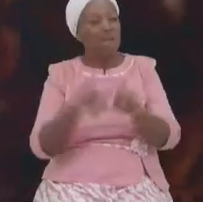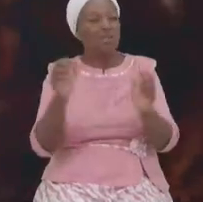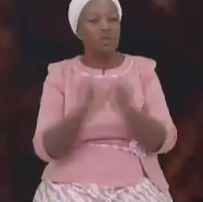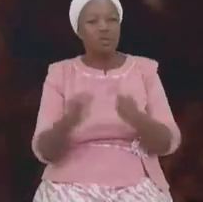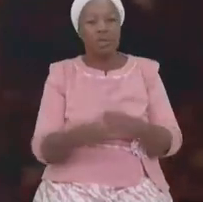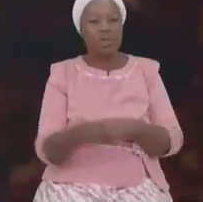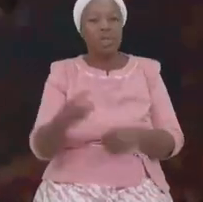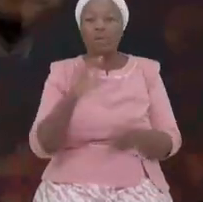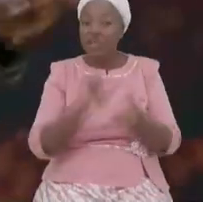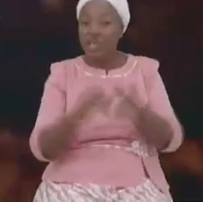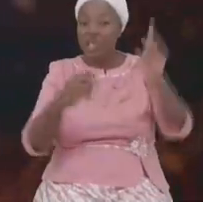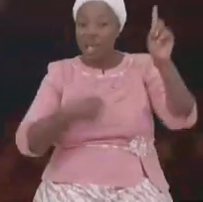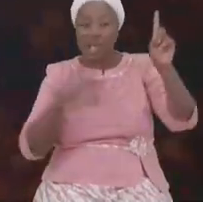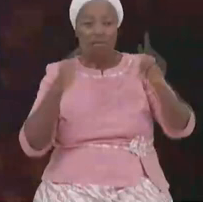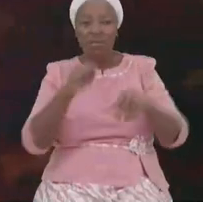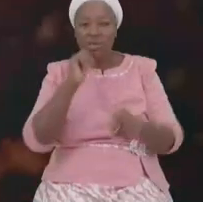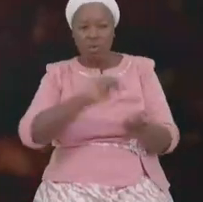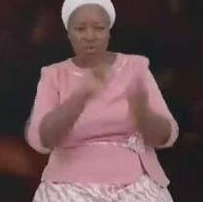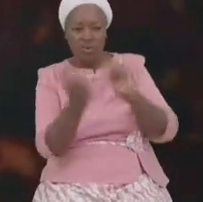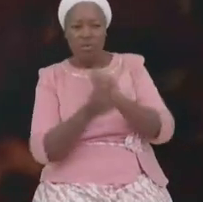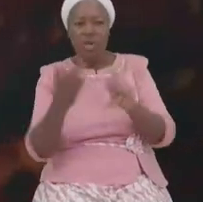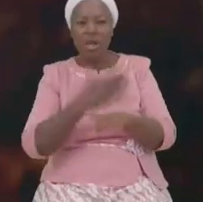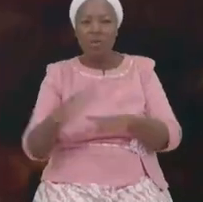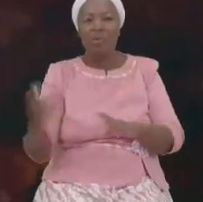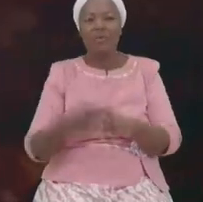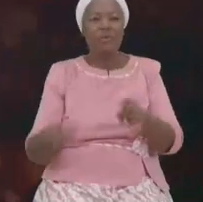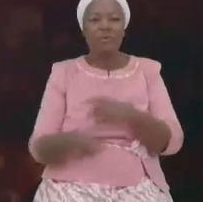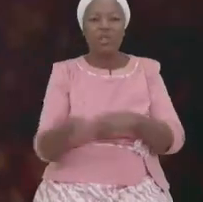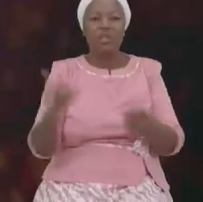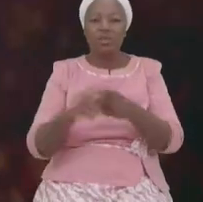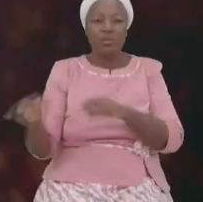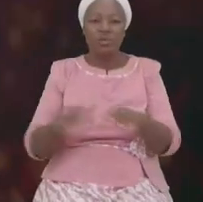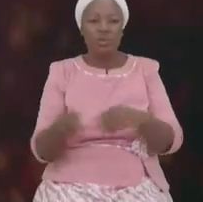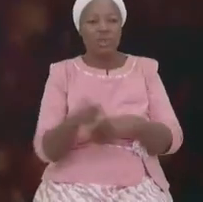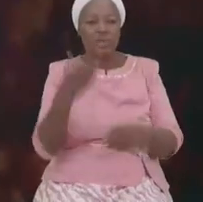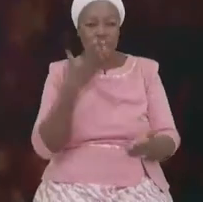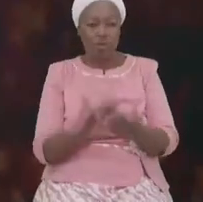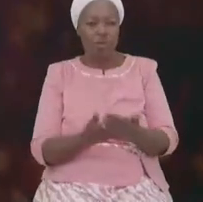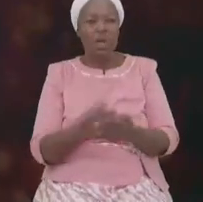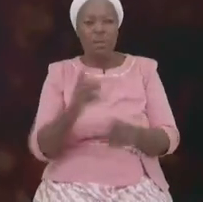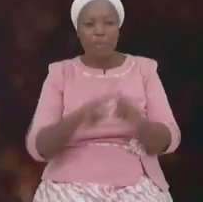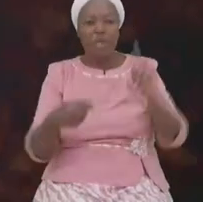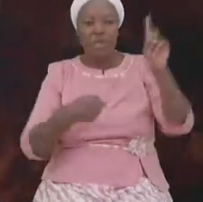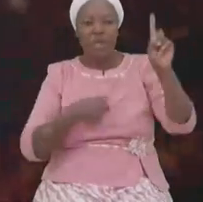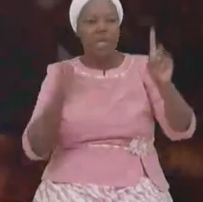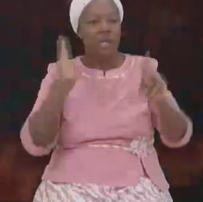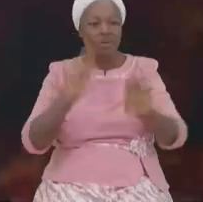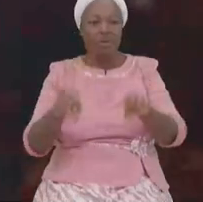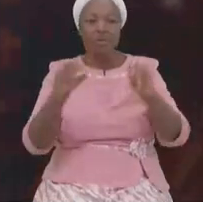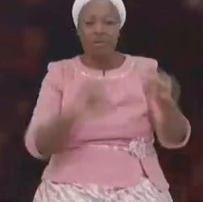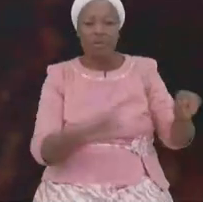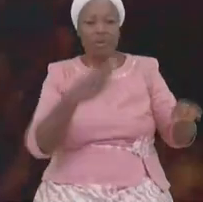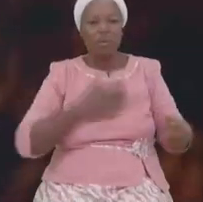Je ne me détournerai plus d'eux, je leur ferai du bien et je mettrai ma crainte